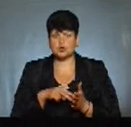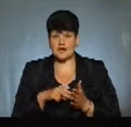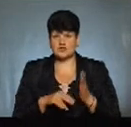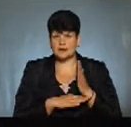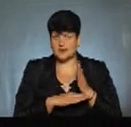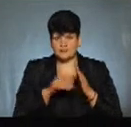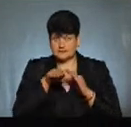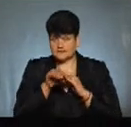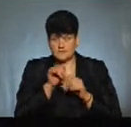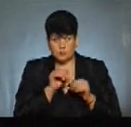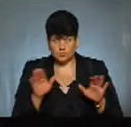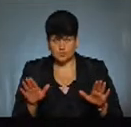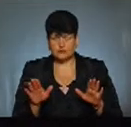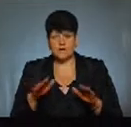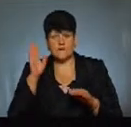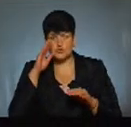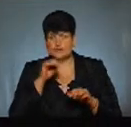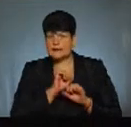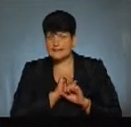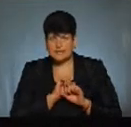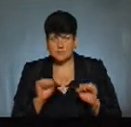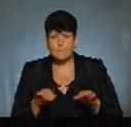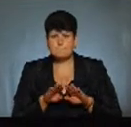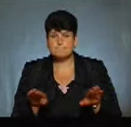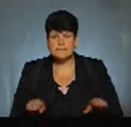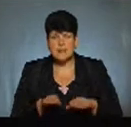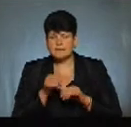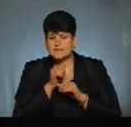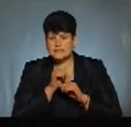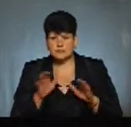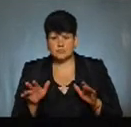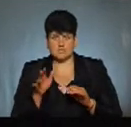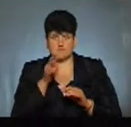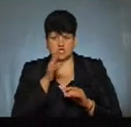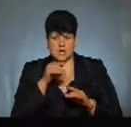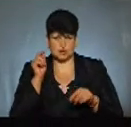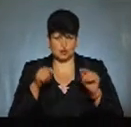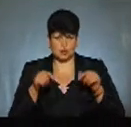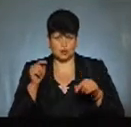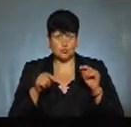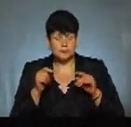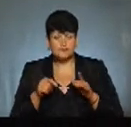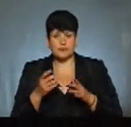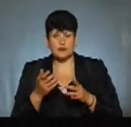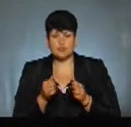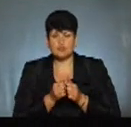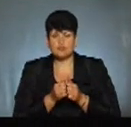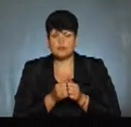води, водних об'єктів. Тобто не можна ні в якому разі плавати під час грози, під час блискавки, або перебувати поряд